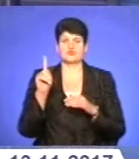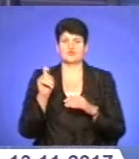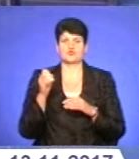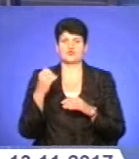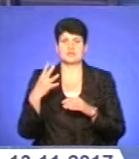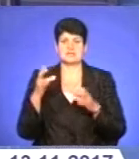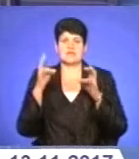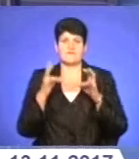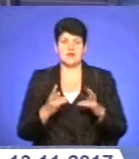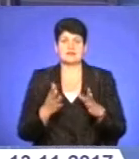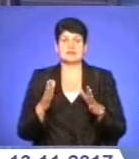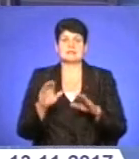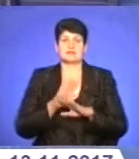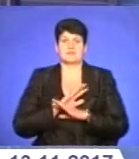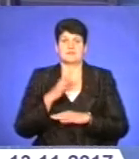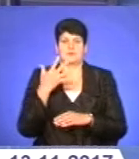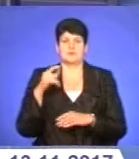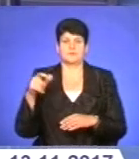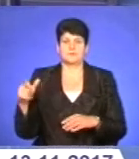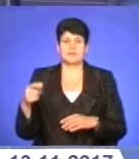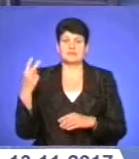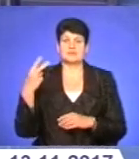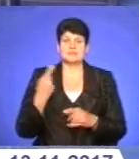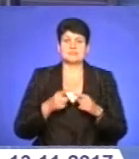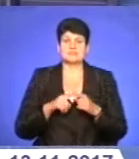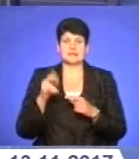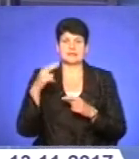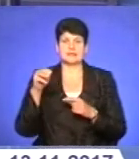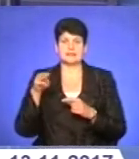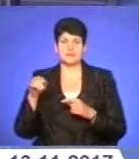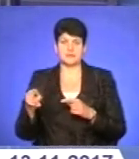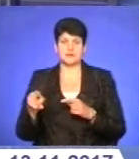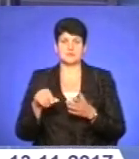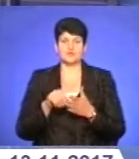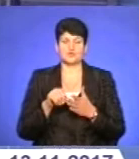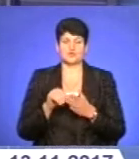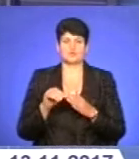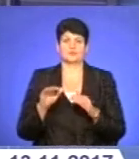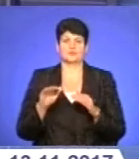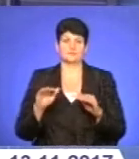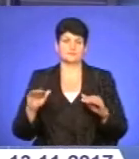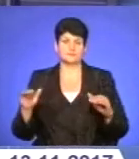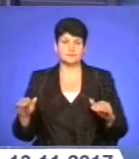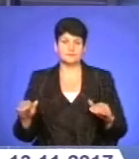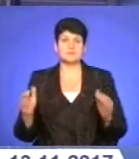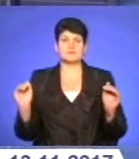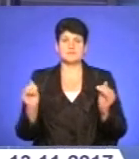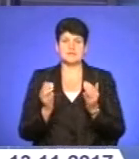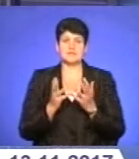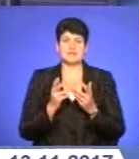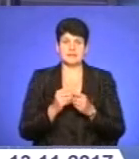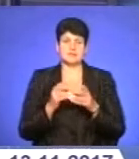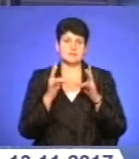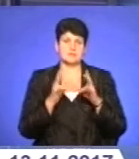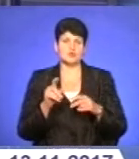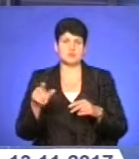аварій, в яких загинули 5 осіб. 20 з цих ДТП за участі неповнолітніх. Аби зменшити кількість постраждалих, працівники